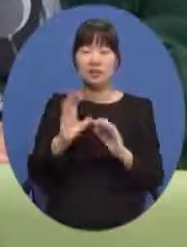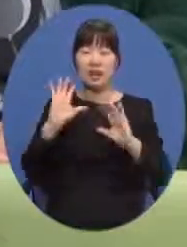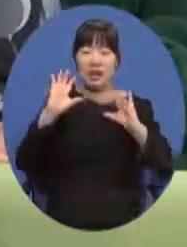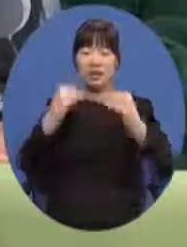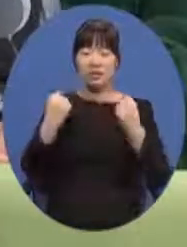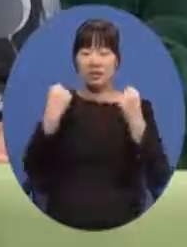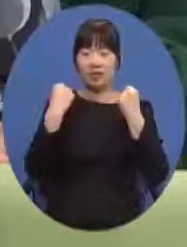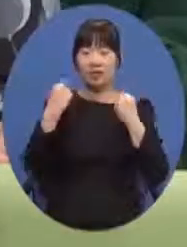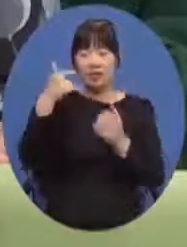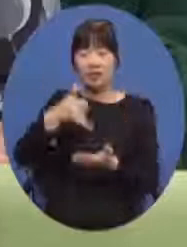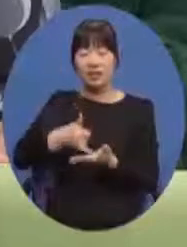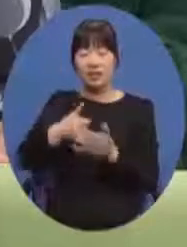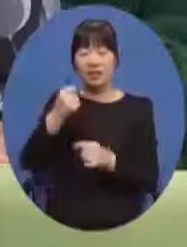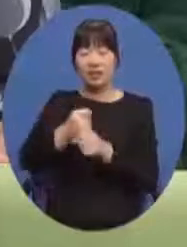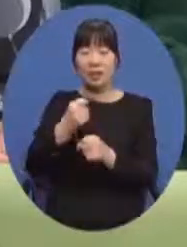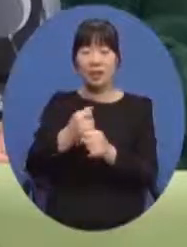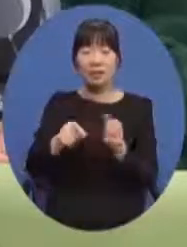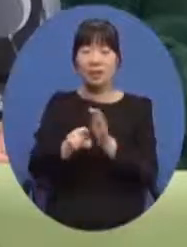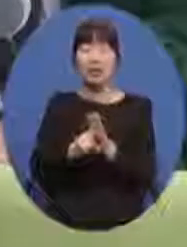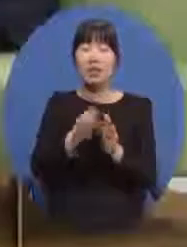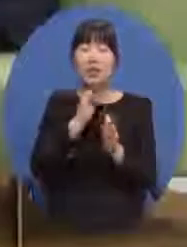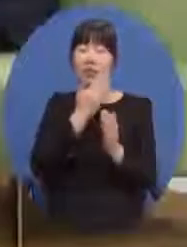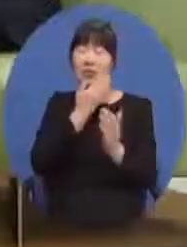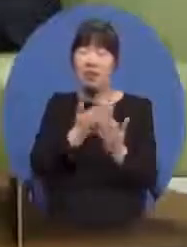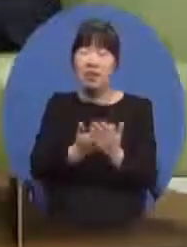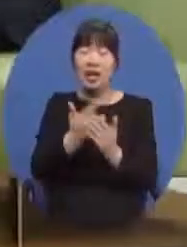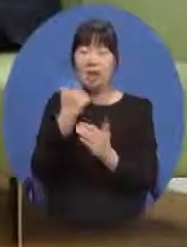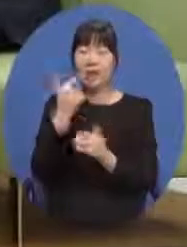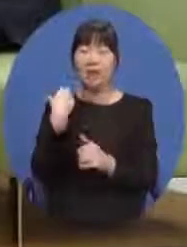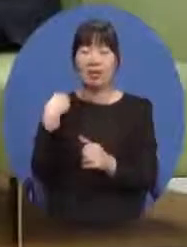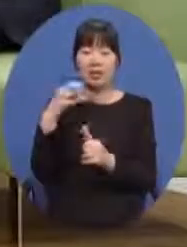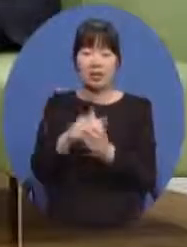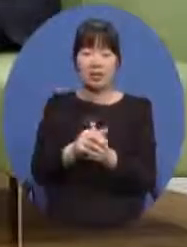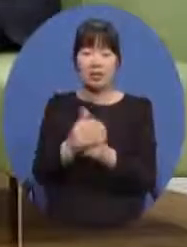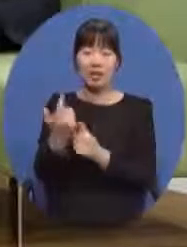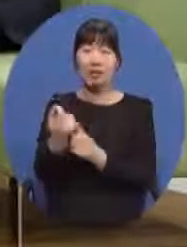건전한 인격 형성을 위해서는 참 중요한 게 저는 아빠의 역할이라고 저는 생각합니다.